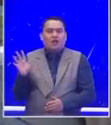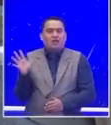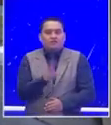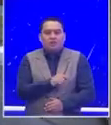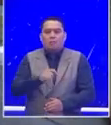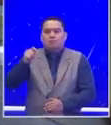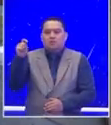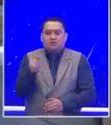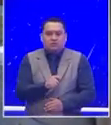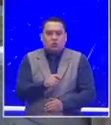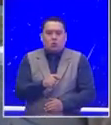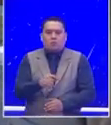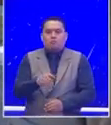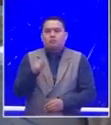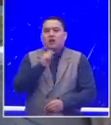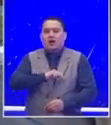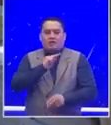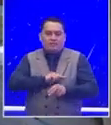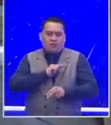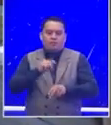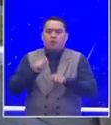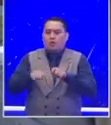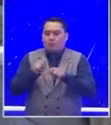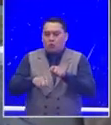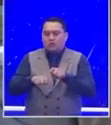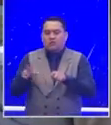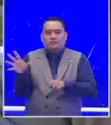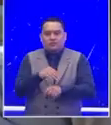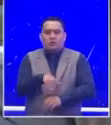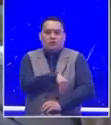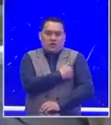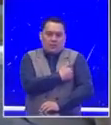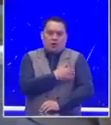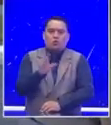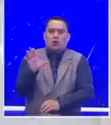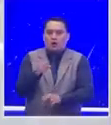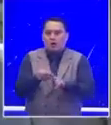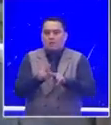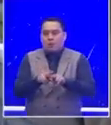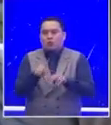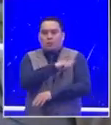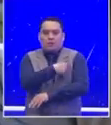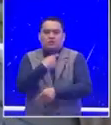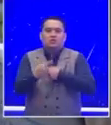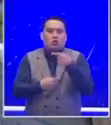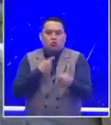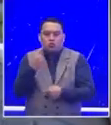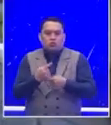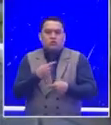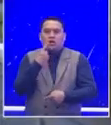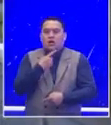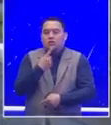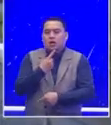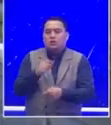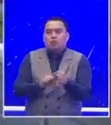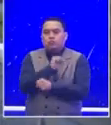проводят термометрию, проводят анкетирование для дальнейшего меднаблюдения. Следует отметить, что эти